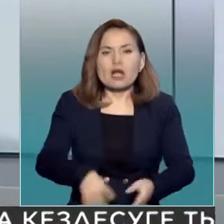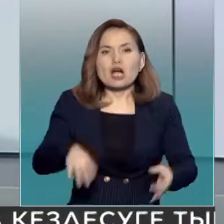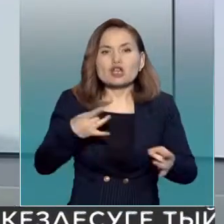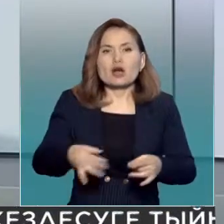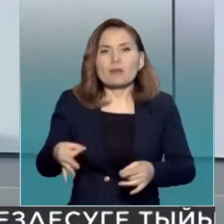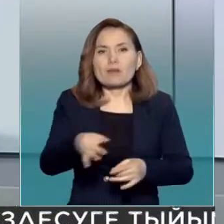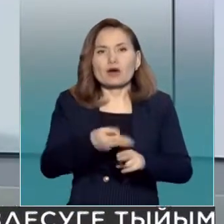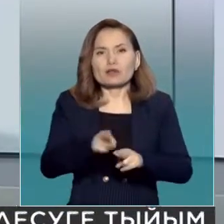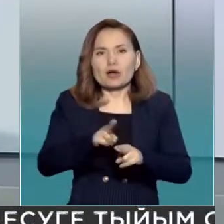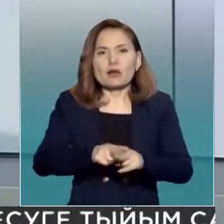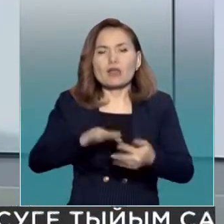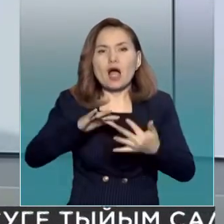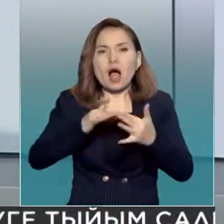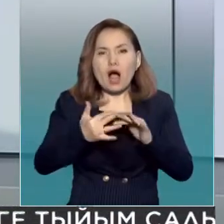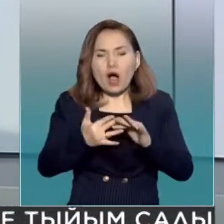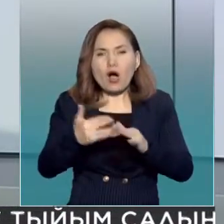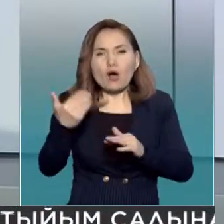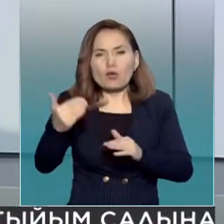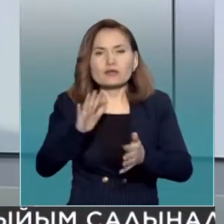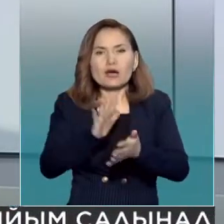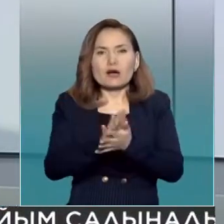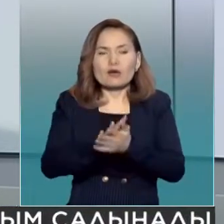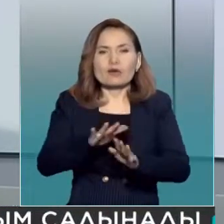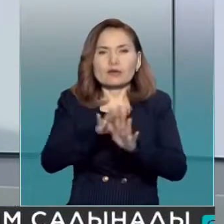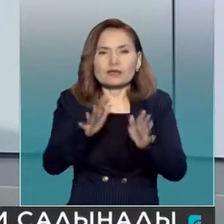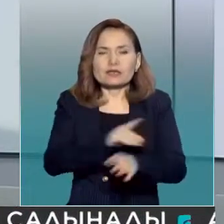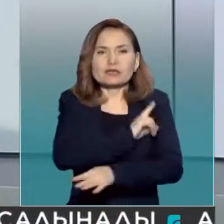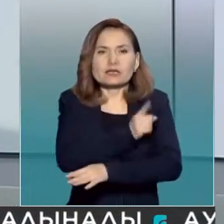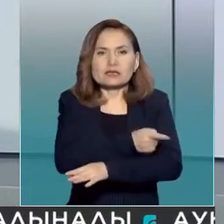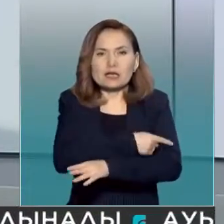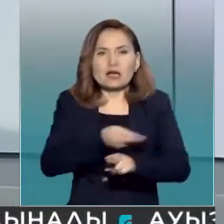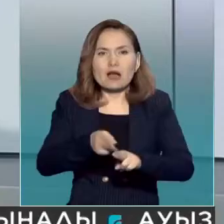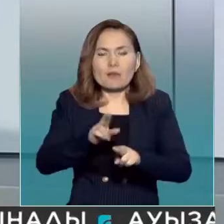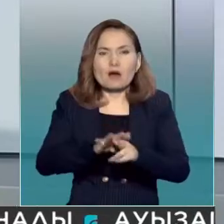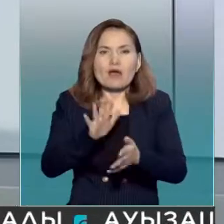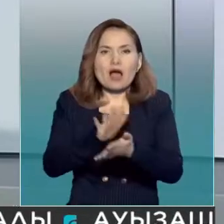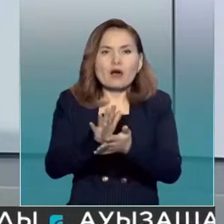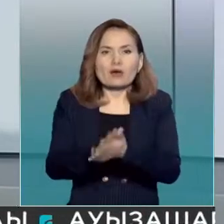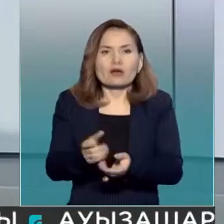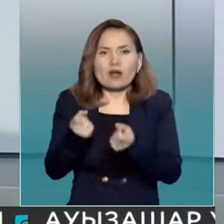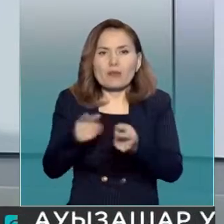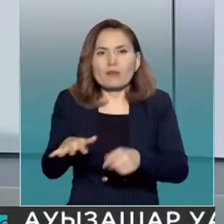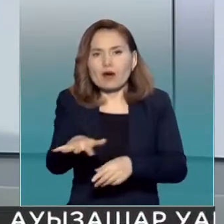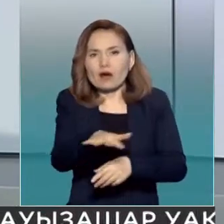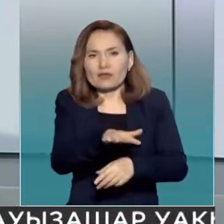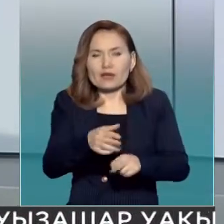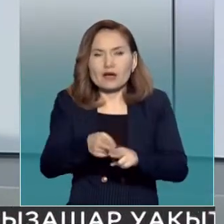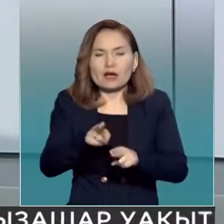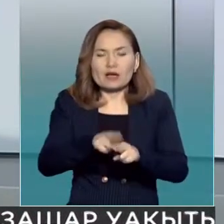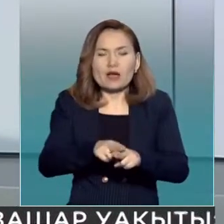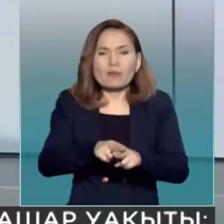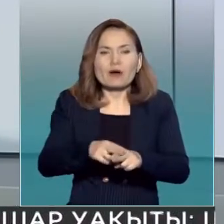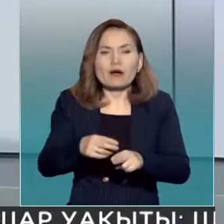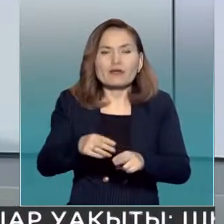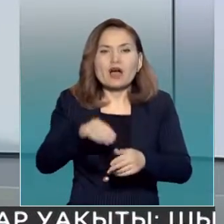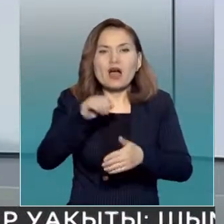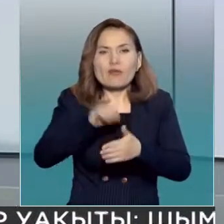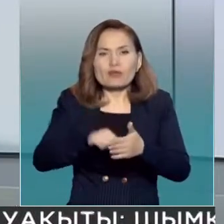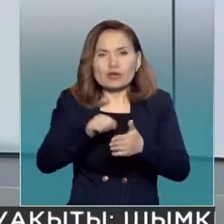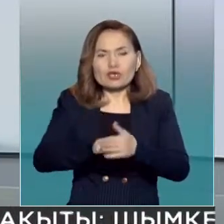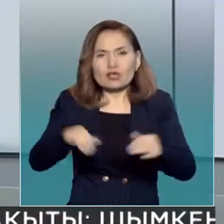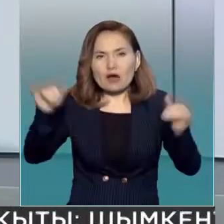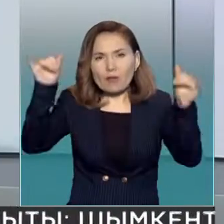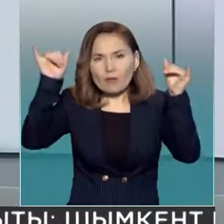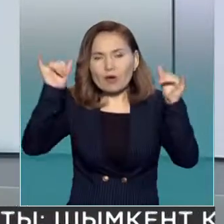Жамбыл облысында бүтін бір ауыл қоқыстан зардап шегіп отыр. Жуалы ауданындағы тұрмыстық қалдықтар төгетін полигонның кесірінен жиған малы қырылып, жайылымы